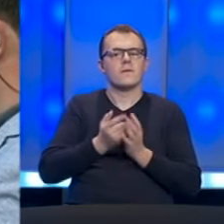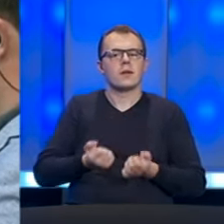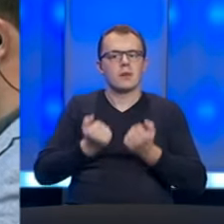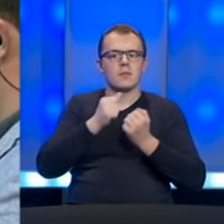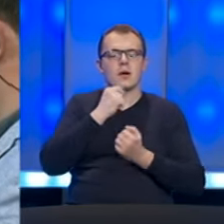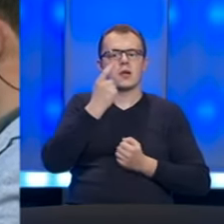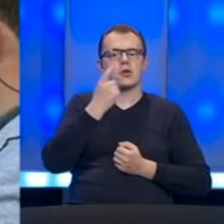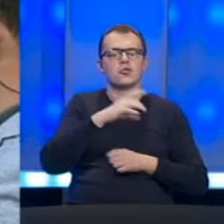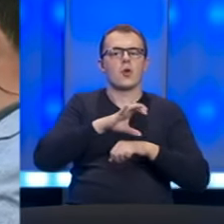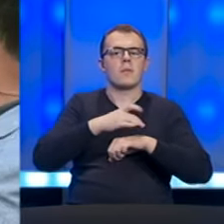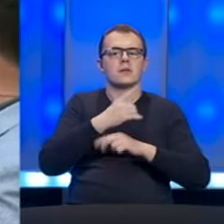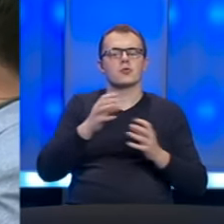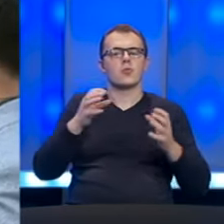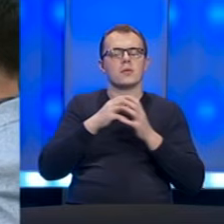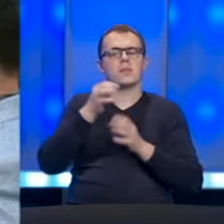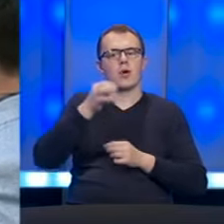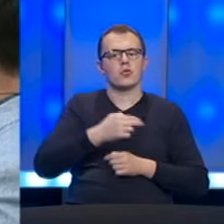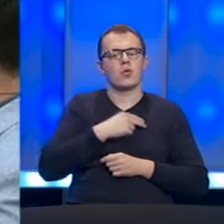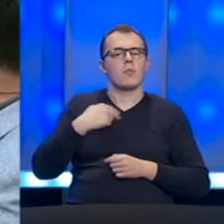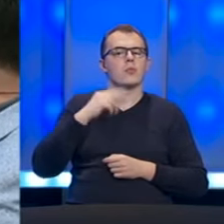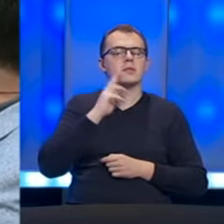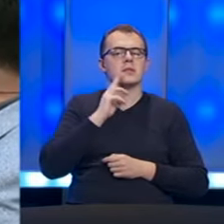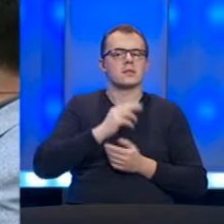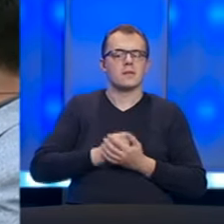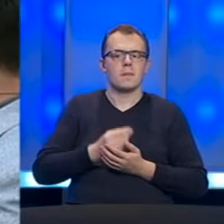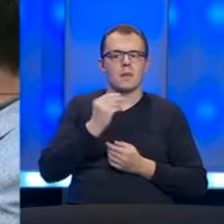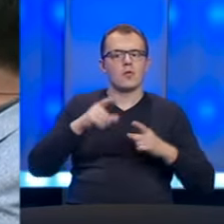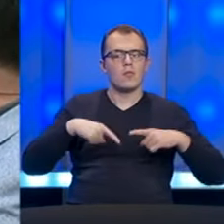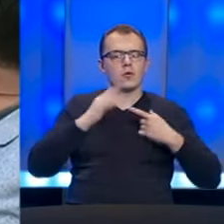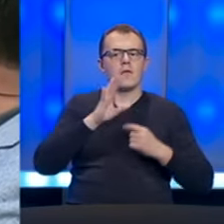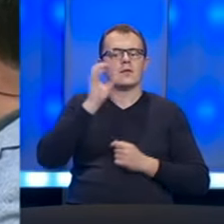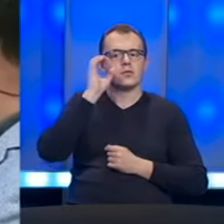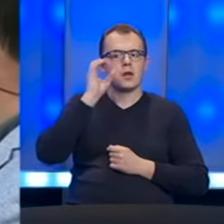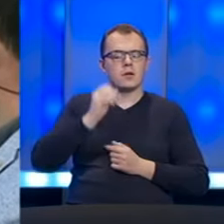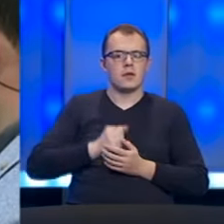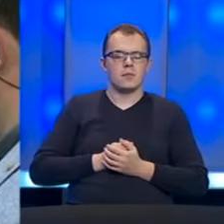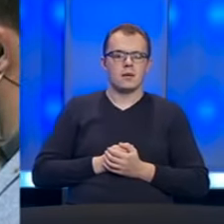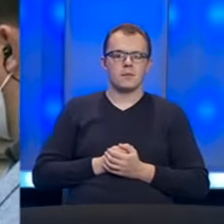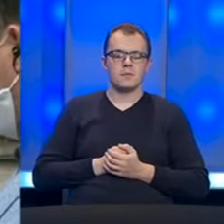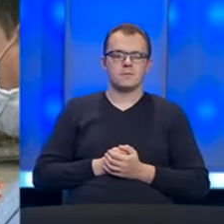još jednog medicinskog tima u kantonalnoj bolnici Zenica. Dobro jutro i vama i vašim gledateljima.